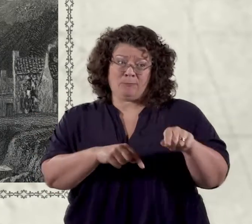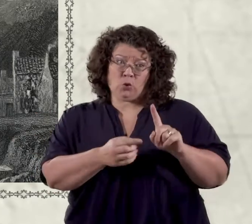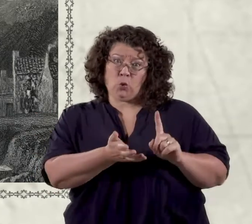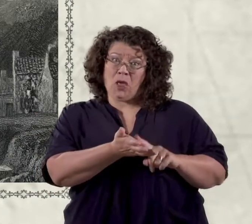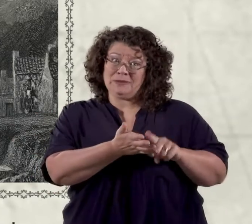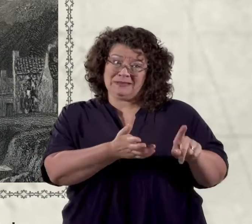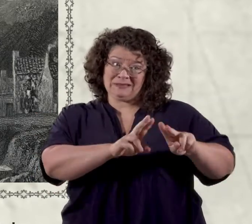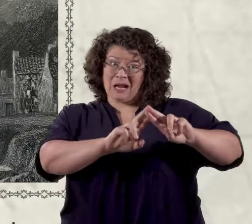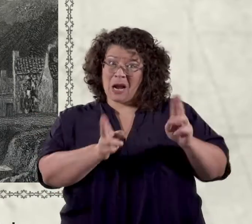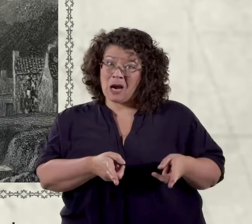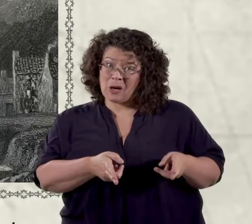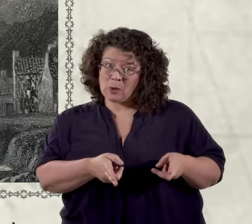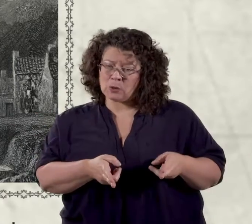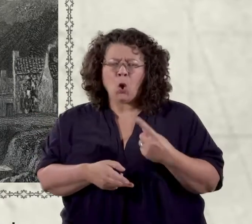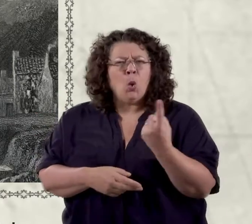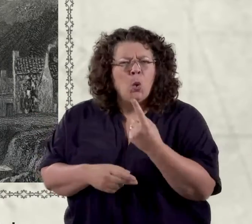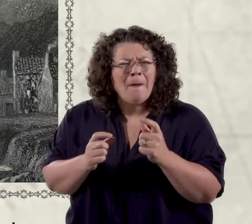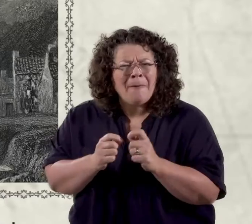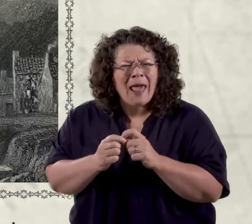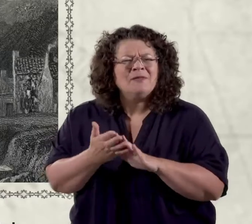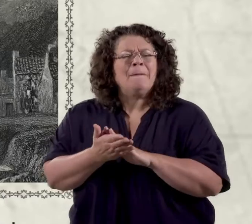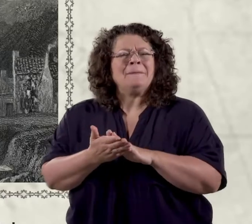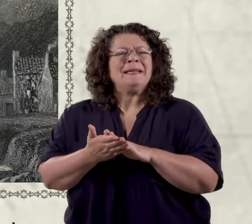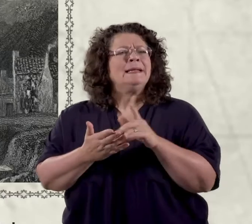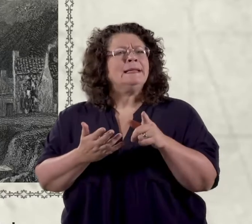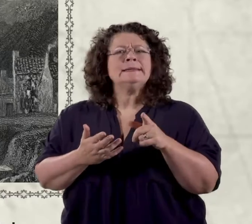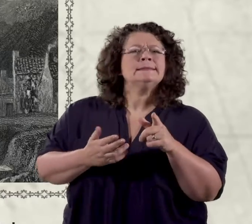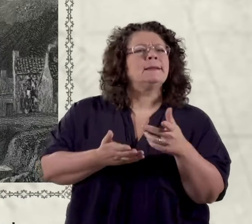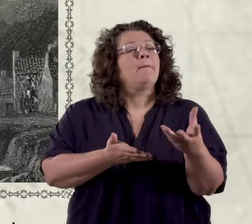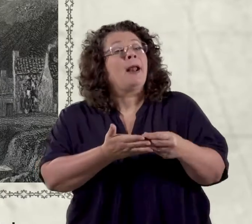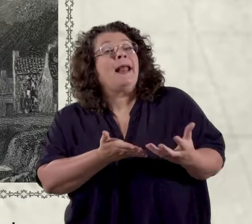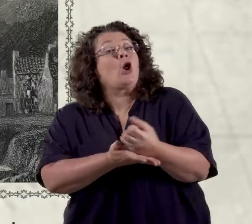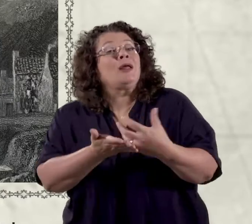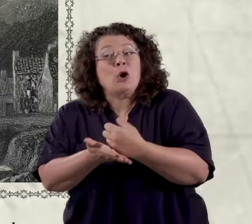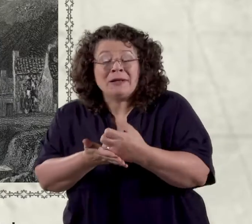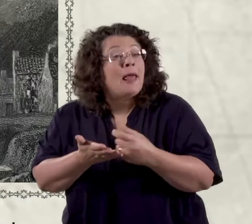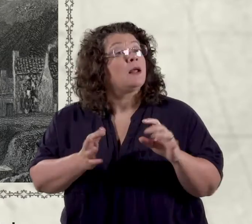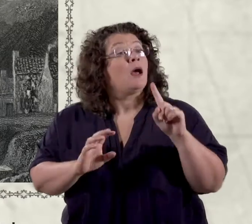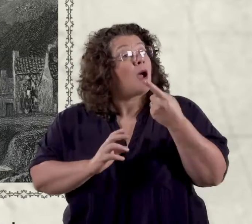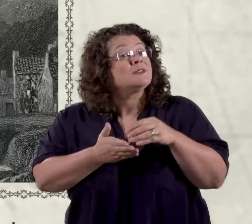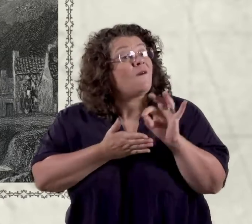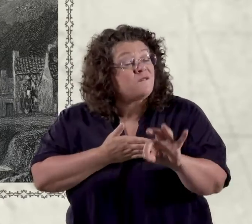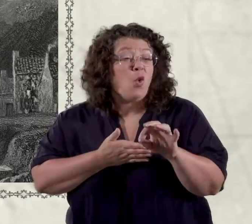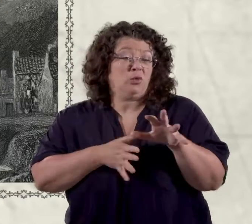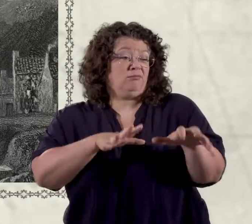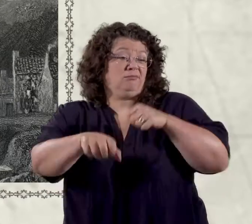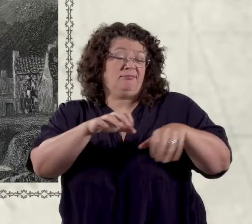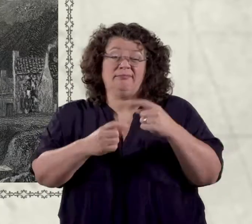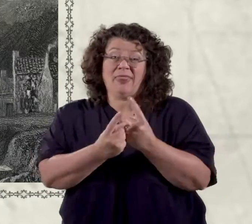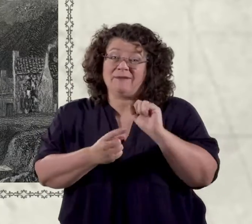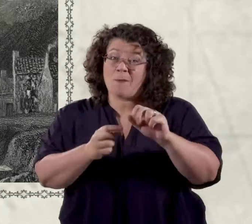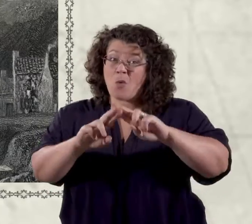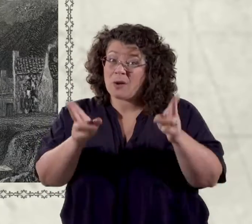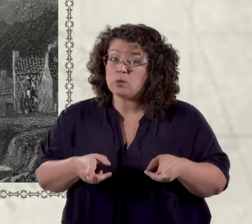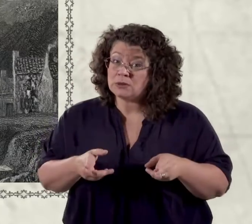I ti. Nawr, bailiff yw berson sy'n dod I gasglu'ch eiddo chi os chi methu talu nôl dyled. Felly dyma'r bailiffs yn